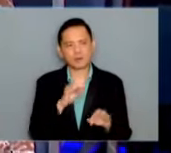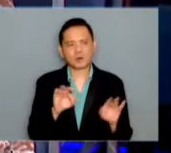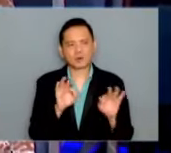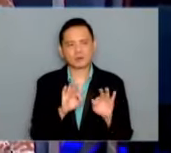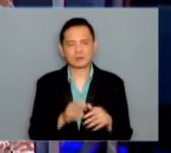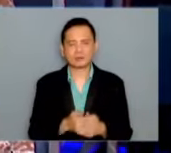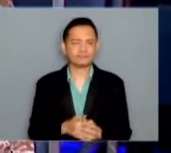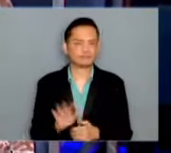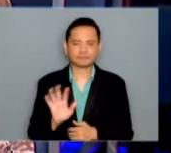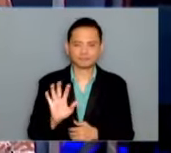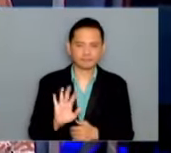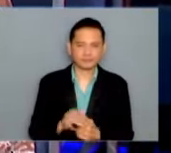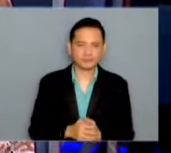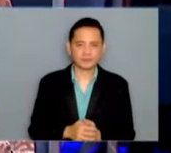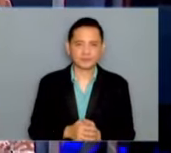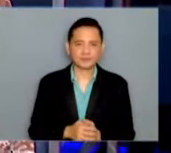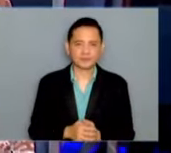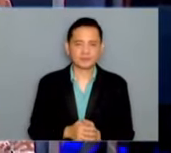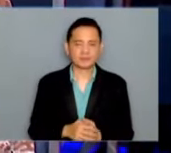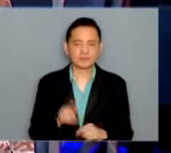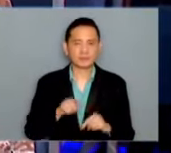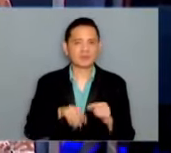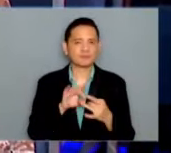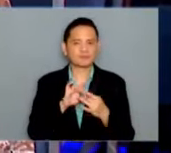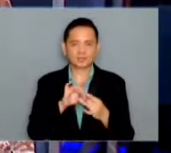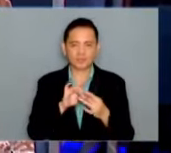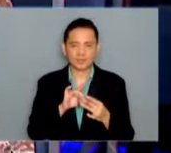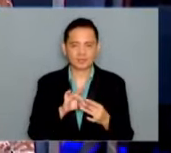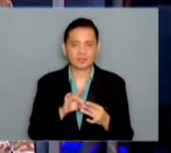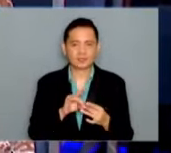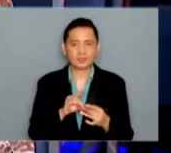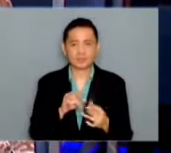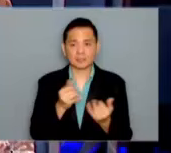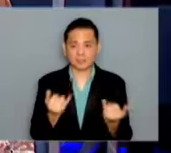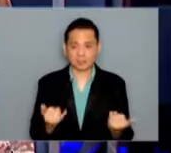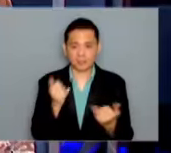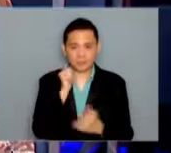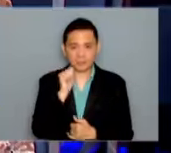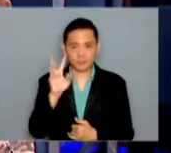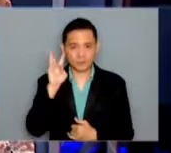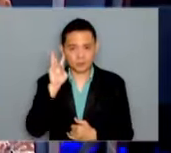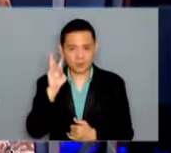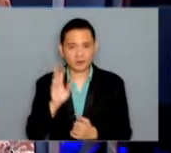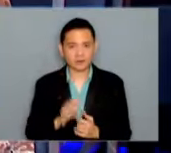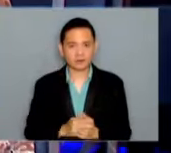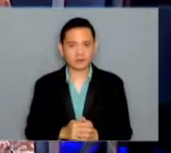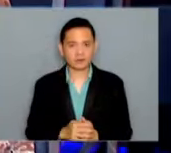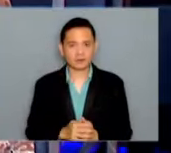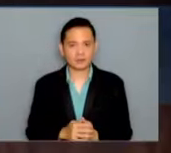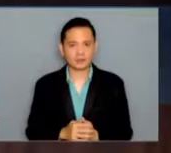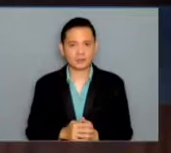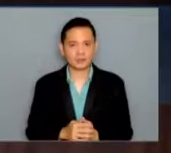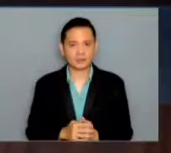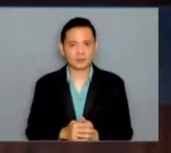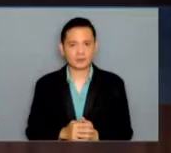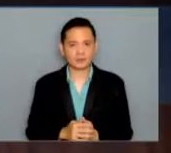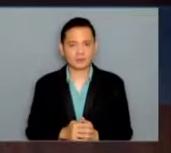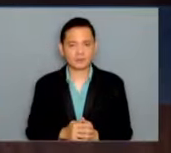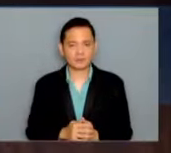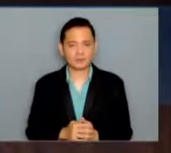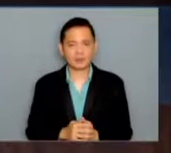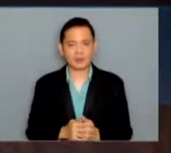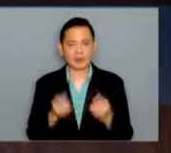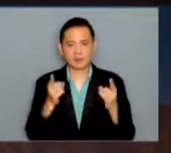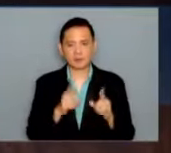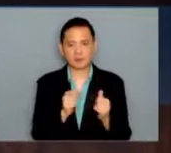kaya hindi ka makarelate. Pero maganda is alam na natin, mas yung mula tayo na talaga nangyayari, hindi lang sa aso,